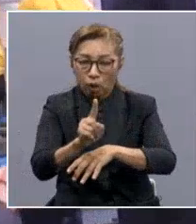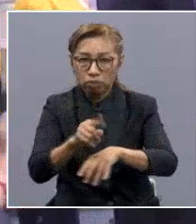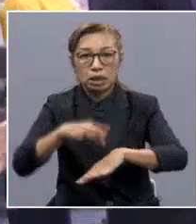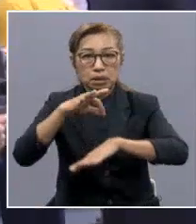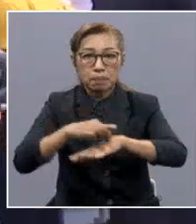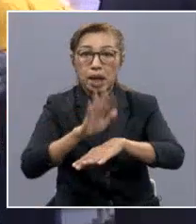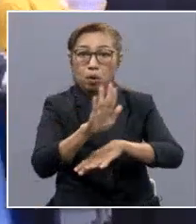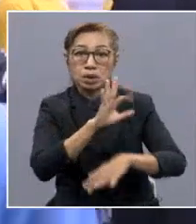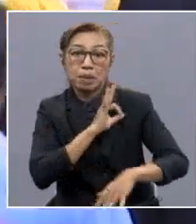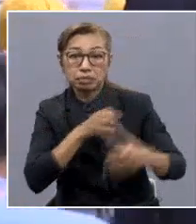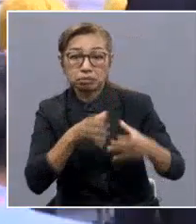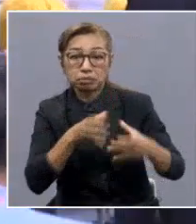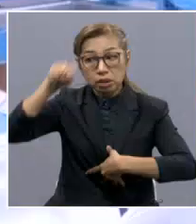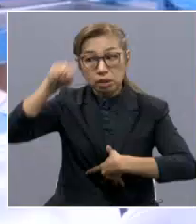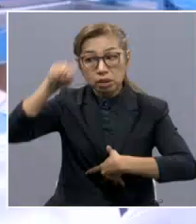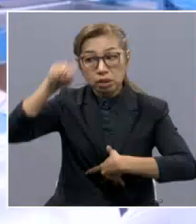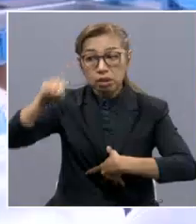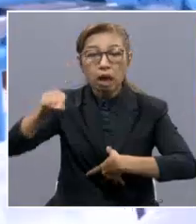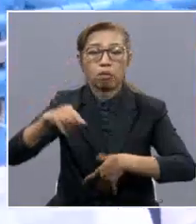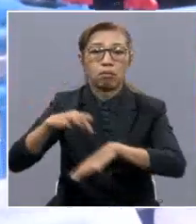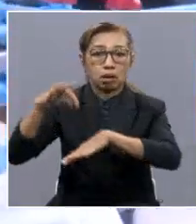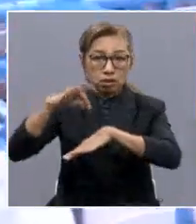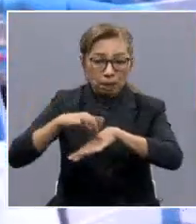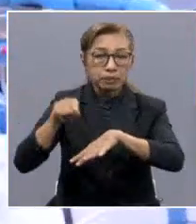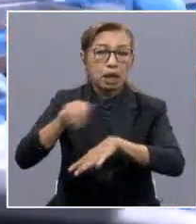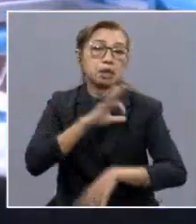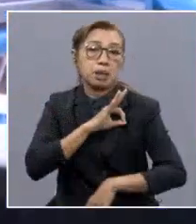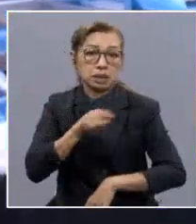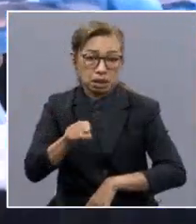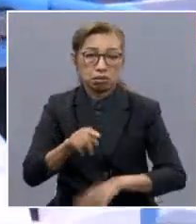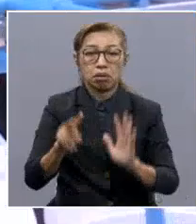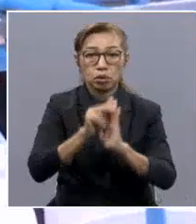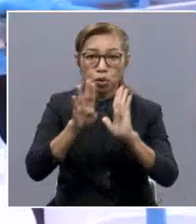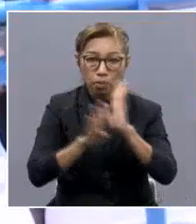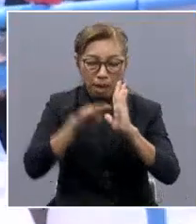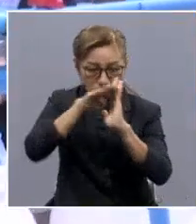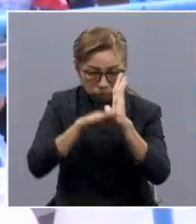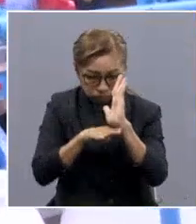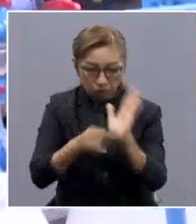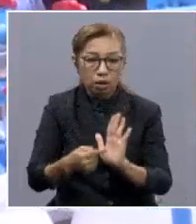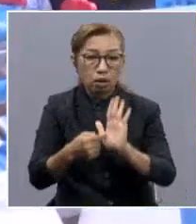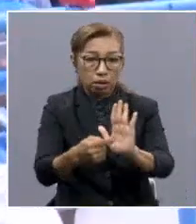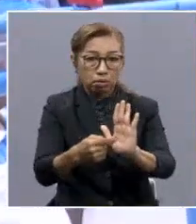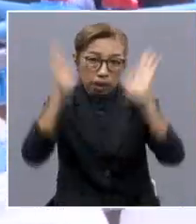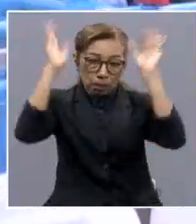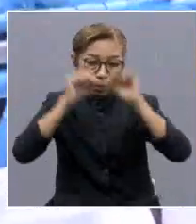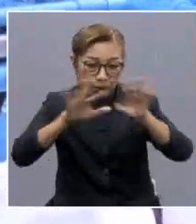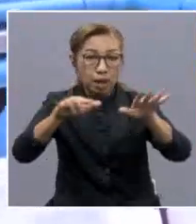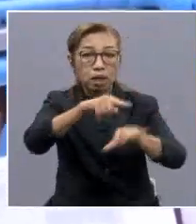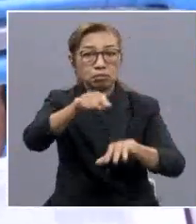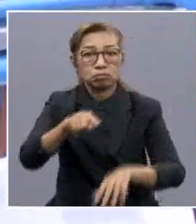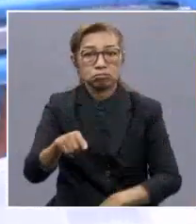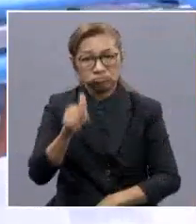จะมีการเลือกตั้งจะต้องมีการเตรียมนโยบายเสนอแก่ประชาชนคือคุณธนกรมองว่าเป็นเรื่องที่ดีนะที่หลายพรร